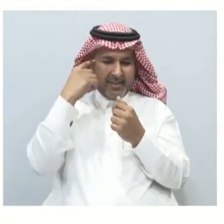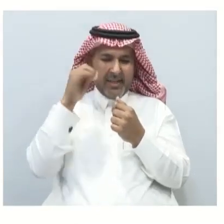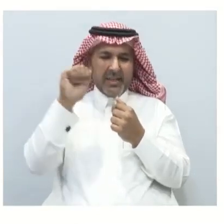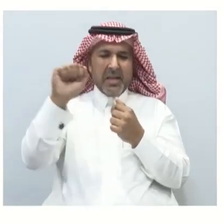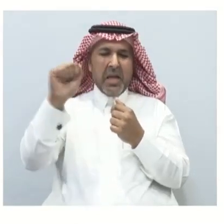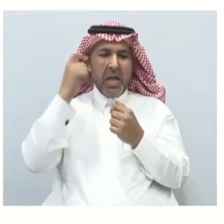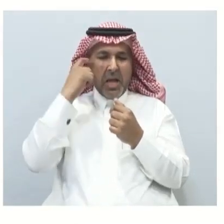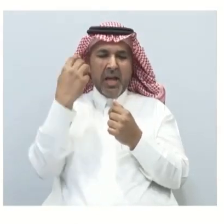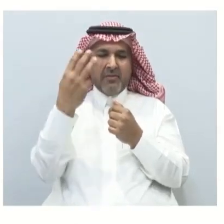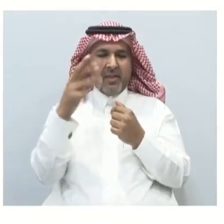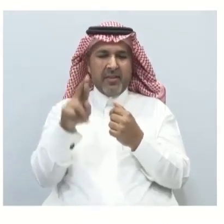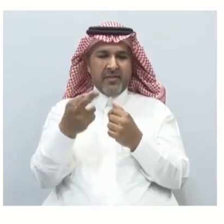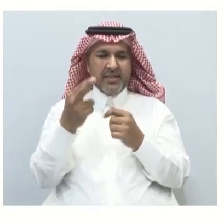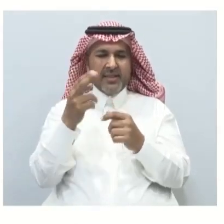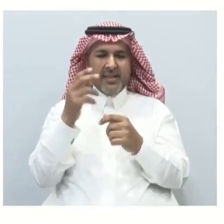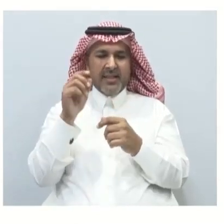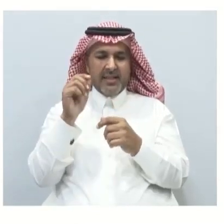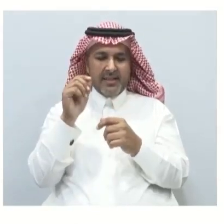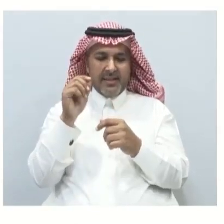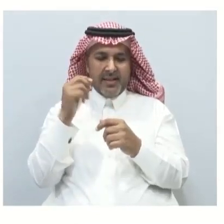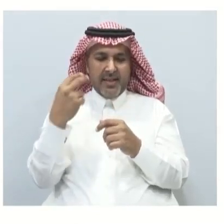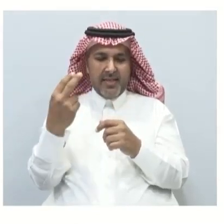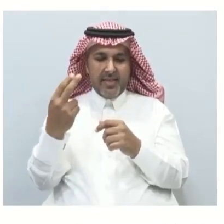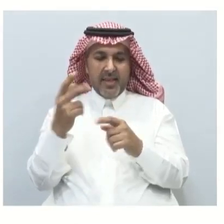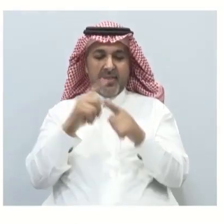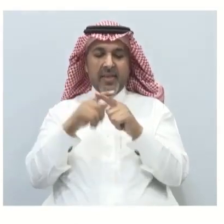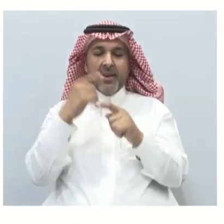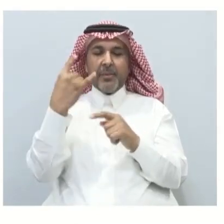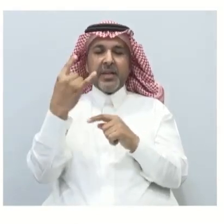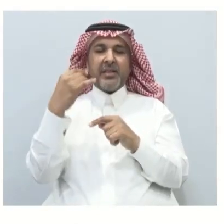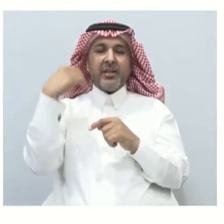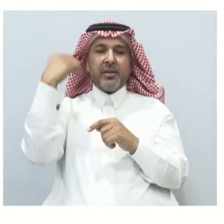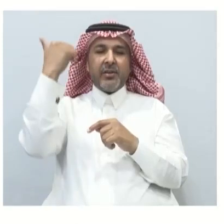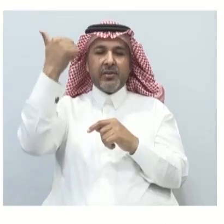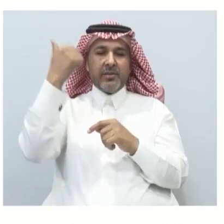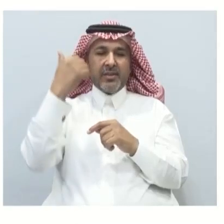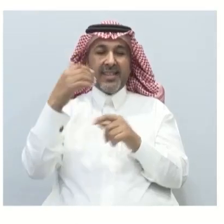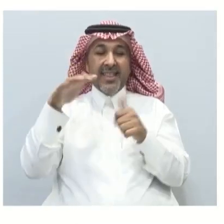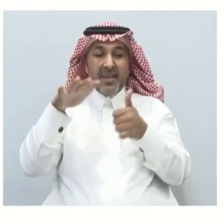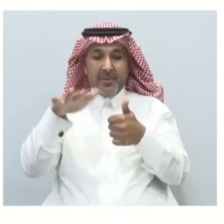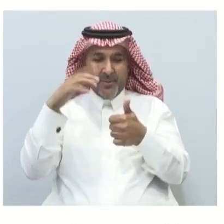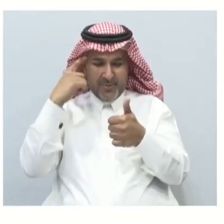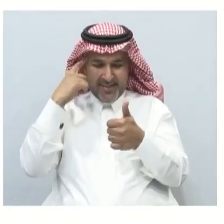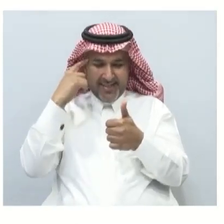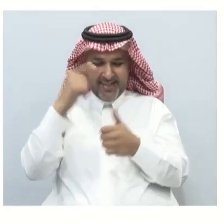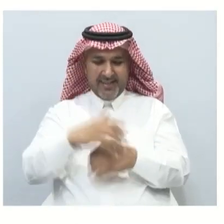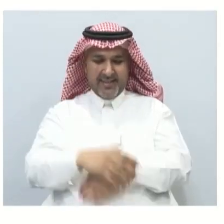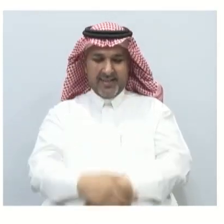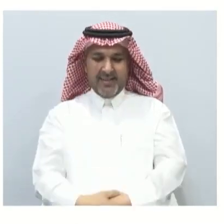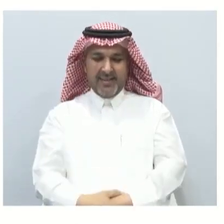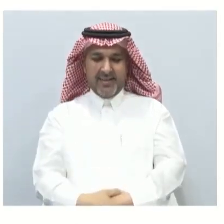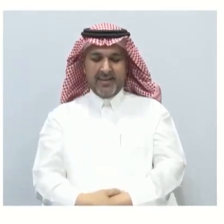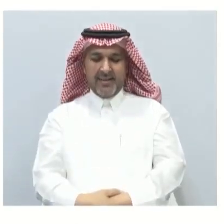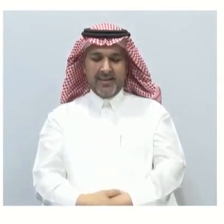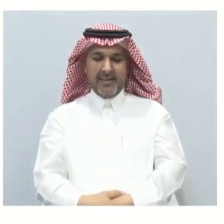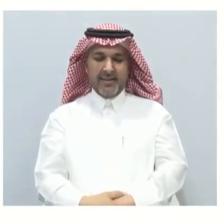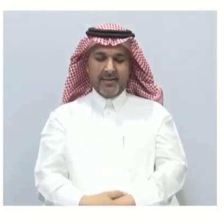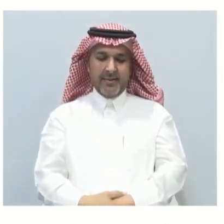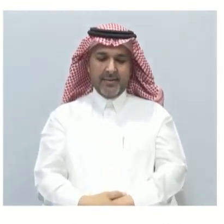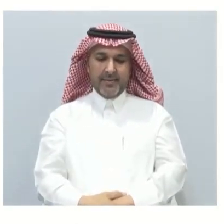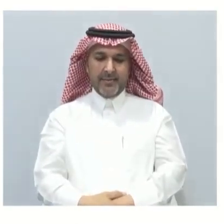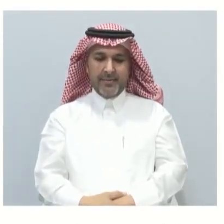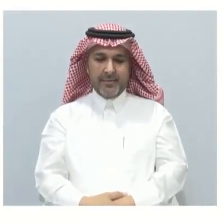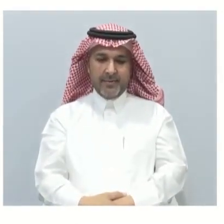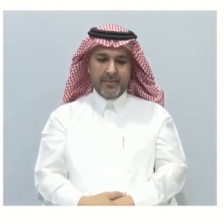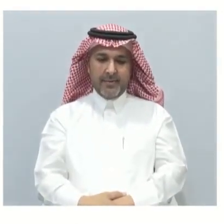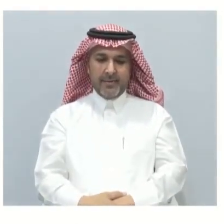اقول الان ان 420 ال000 420 الف تساوي اللي هي واي والله